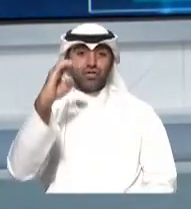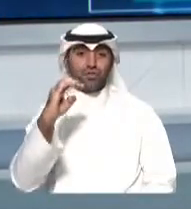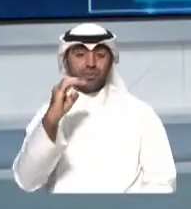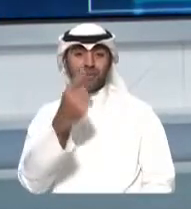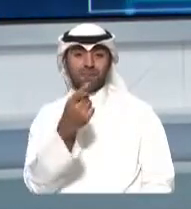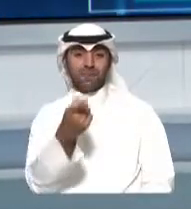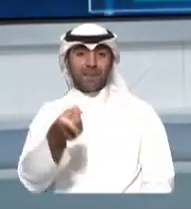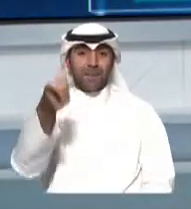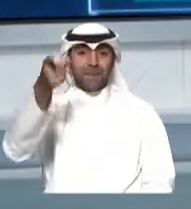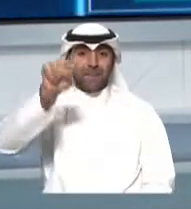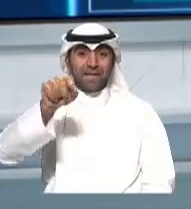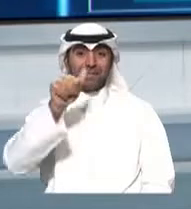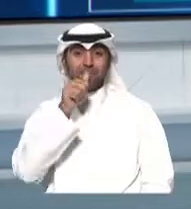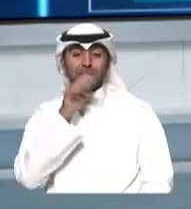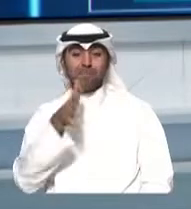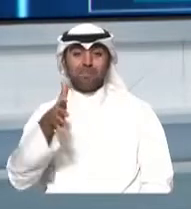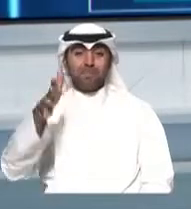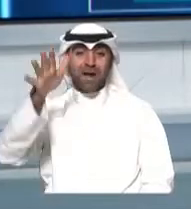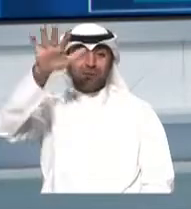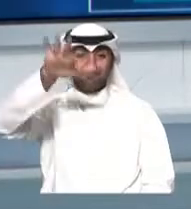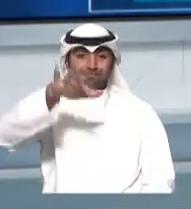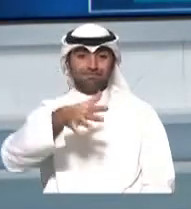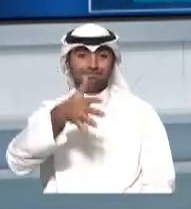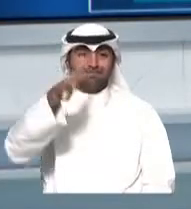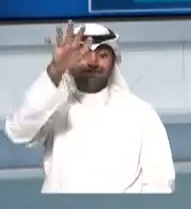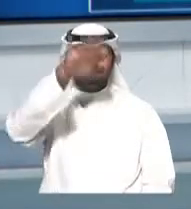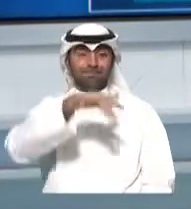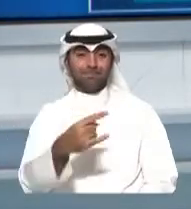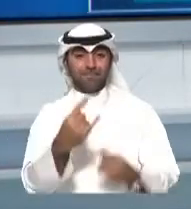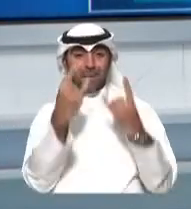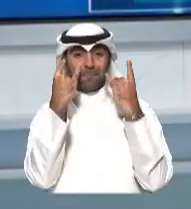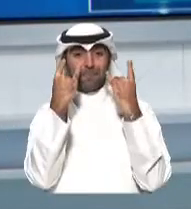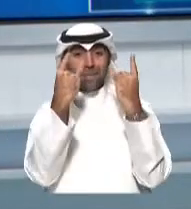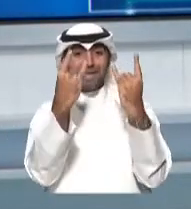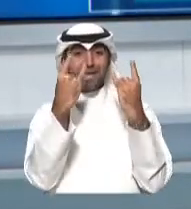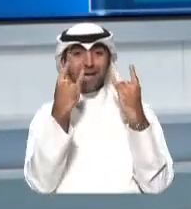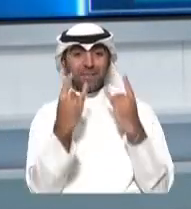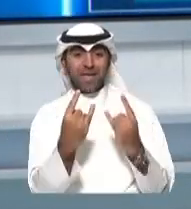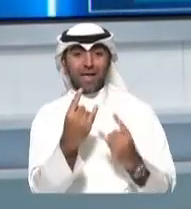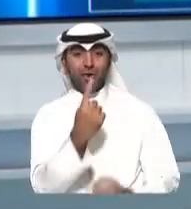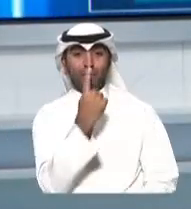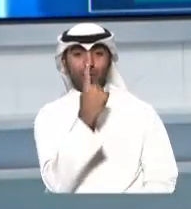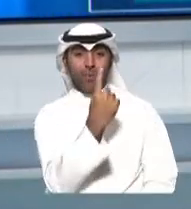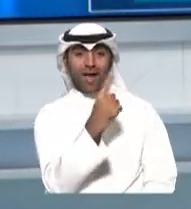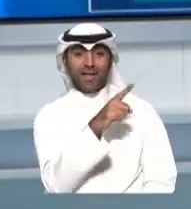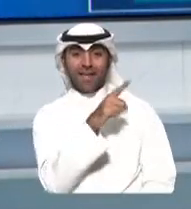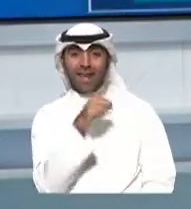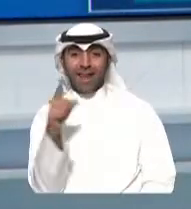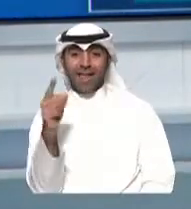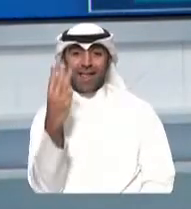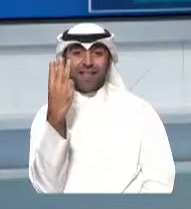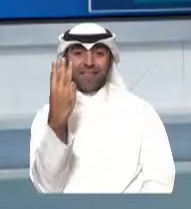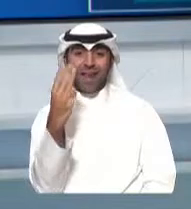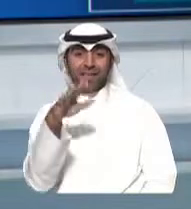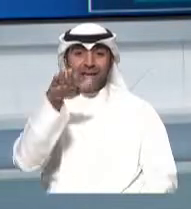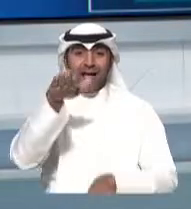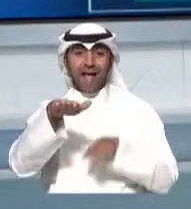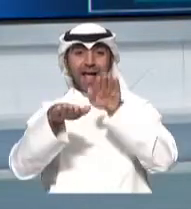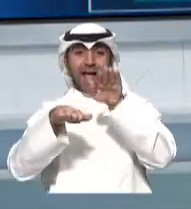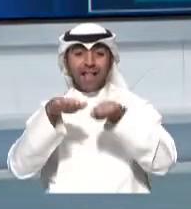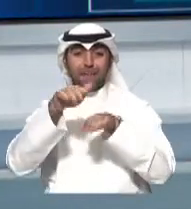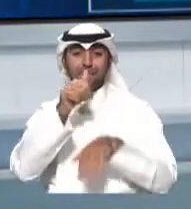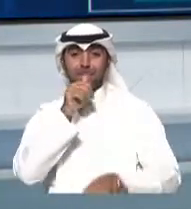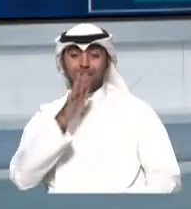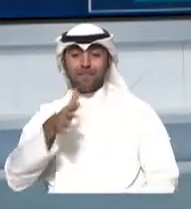الموج. ارتفاع الأمواج يوم الغد من 1 إلى 3 قدم، الفترة هذه من فترات الفساد، وأيضا خلال الأيام القادمة ارتفاع الأمواج راح يكون من 1 إلى